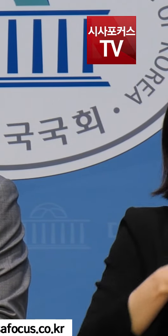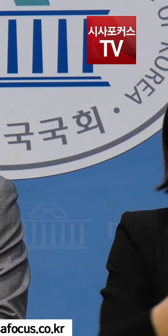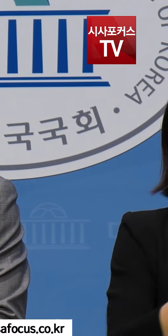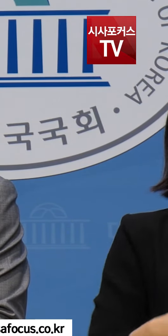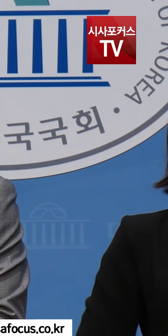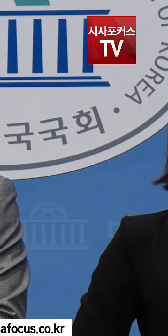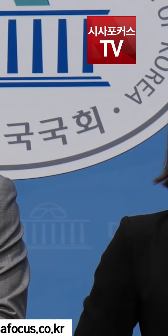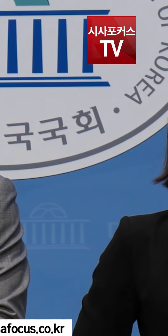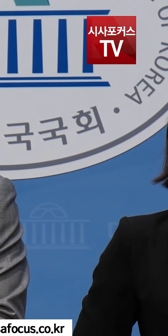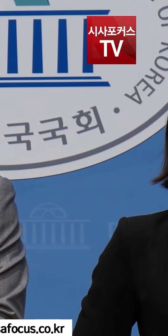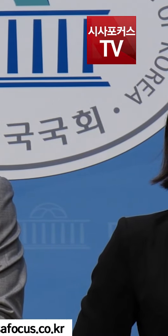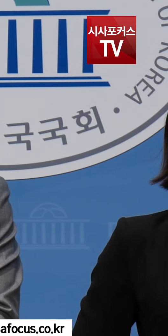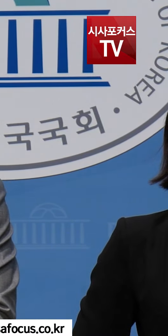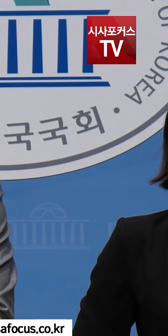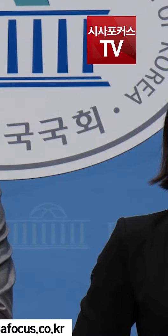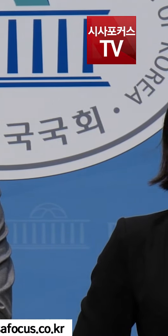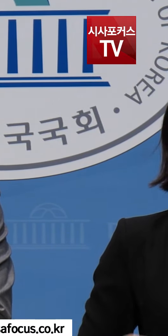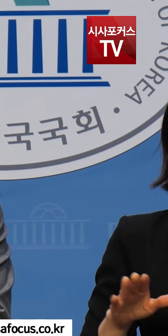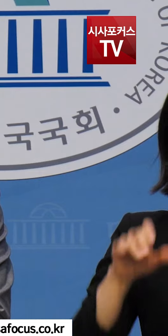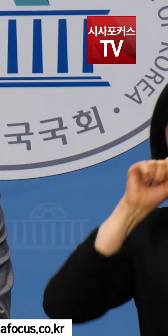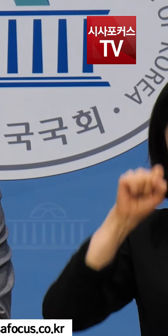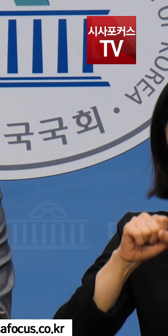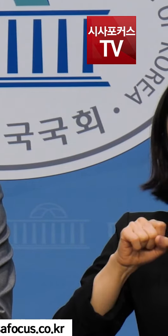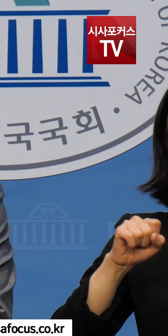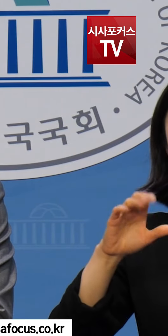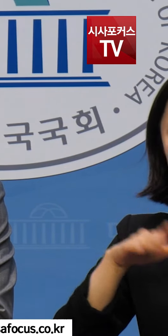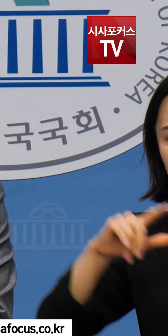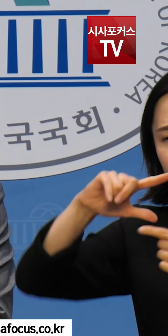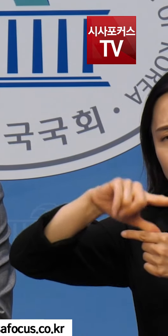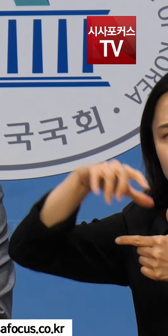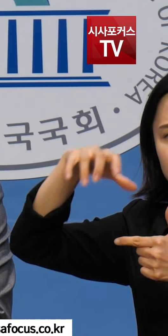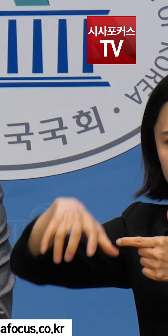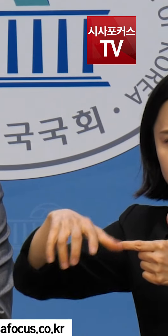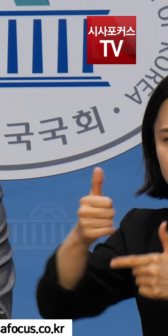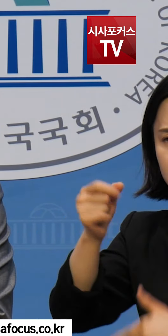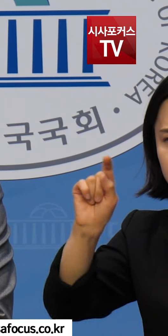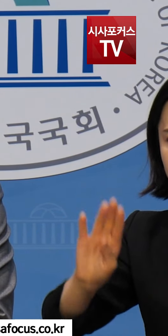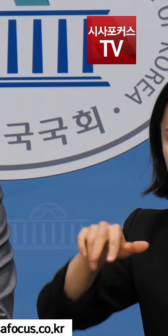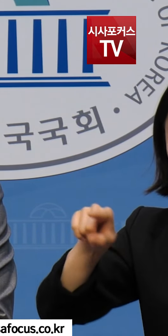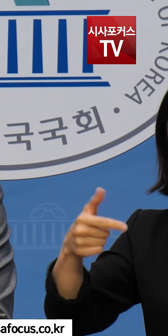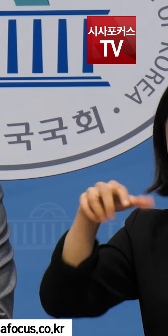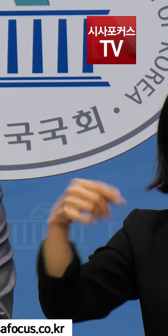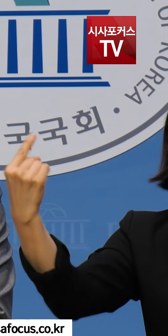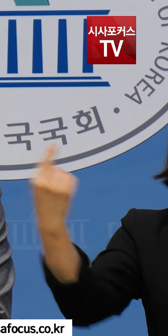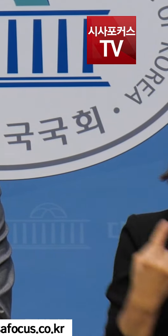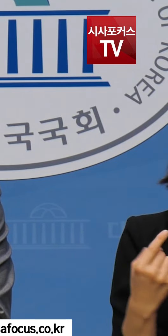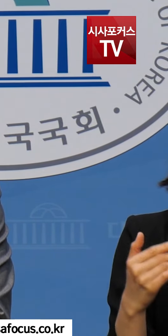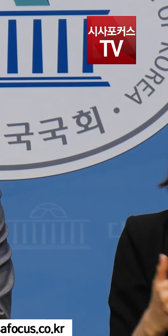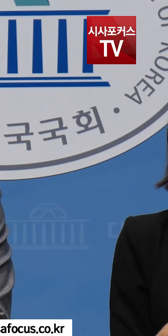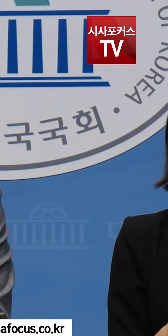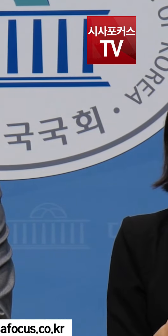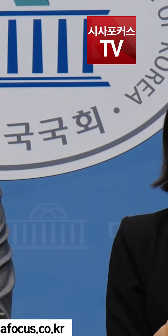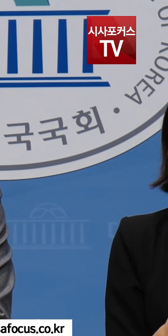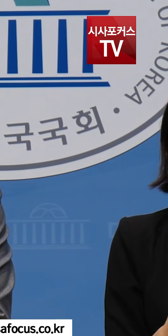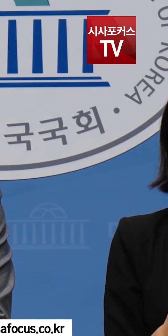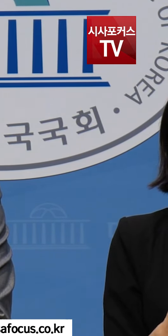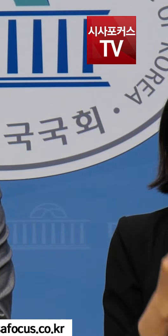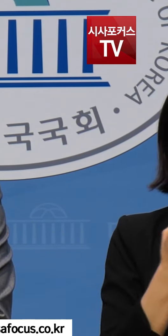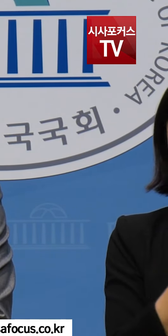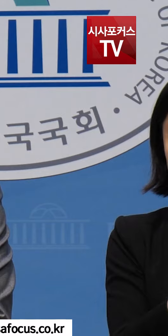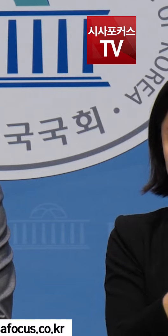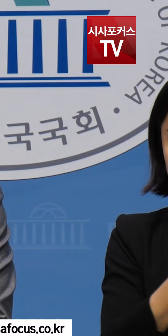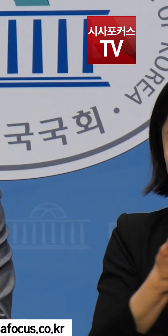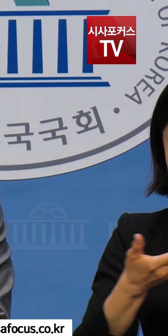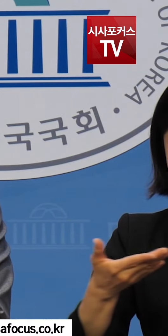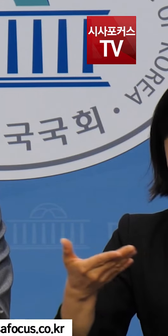저 멀리 경남 합천에서 오신 분들입니다. 정확하게는 황강 광역 치수상